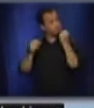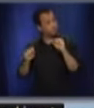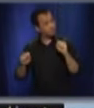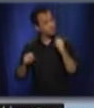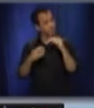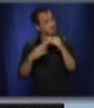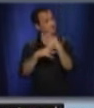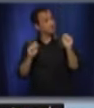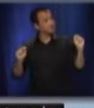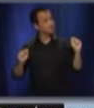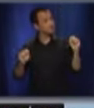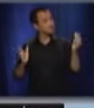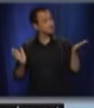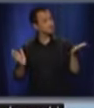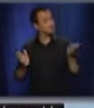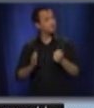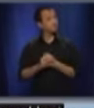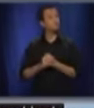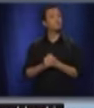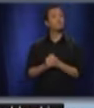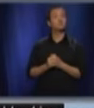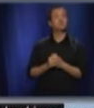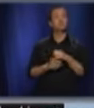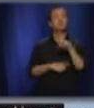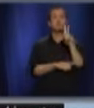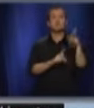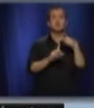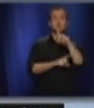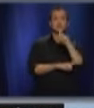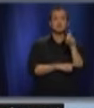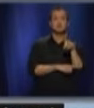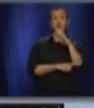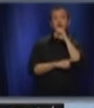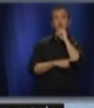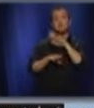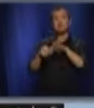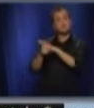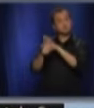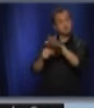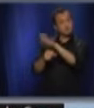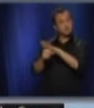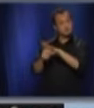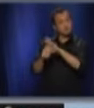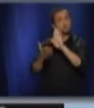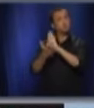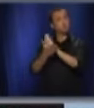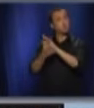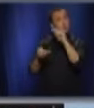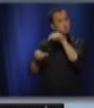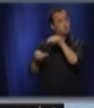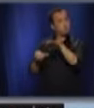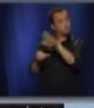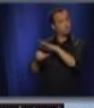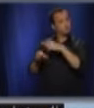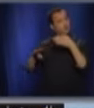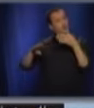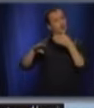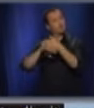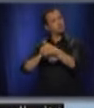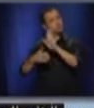deuxième question est à propos des écoles dans les régions orange. Vous avez dit que les activités